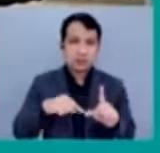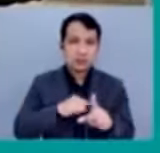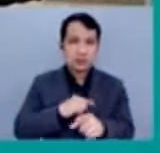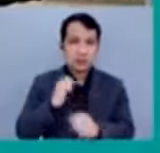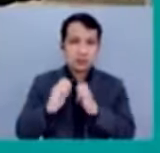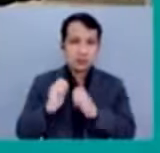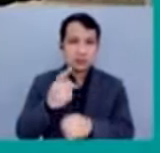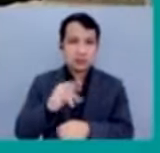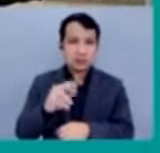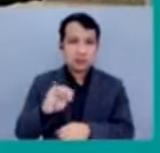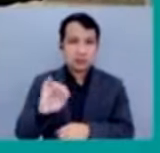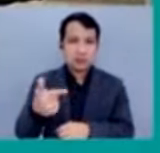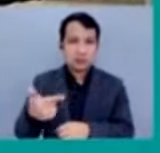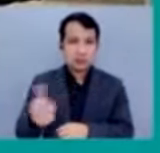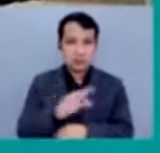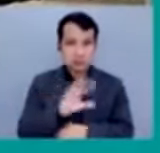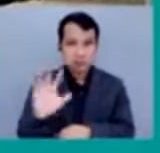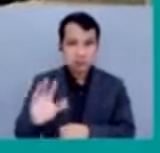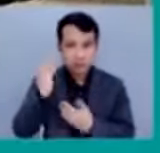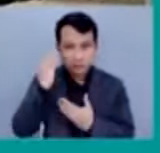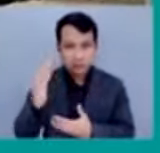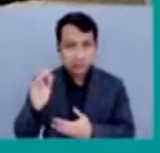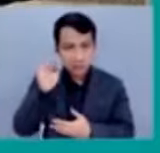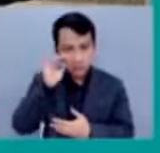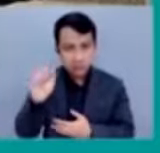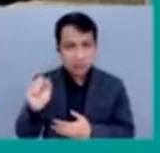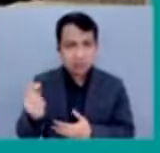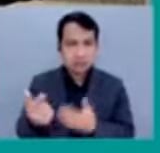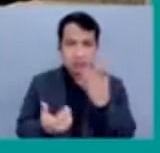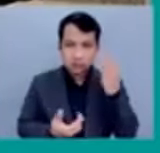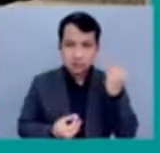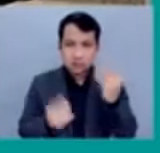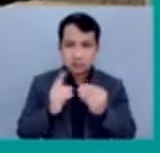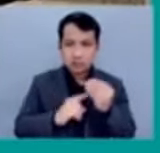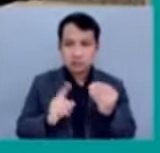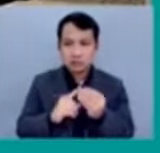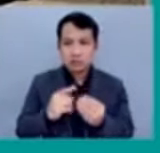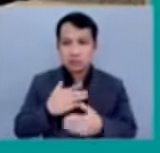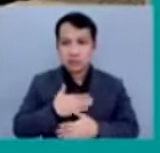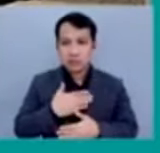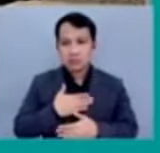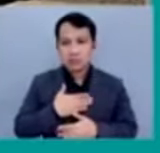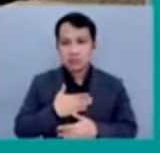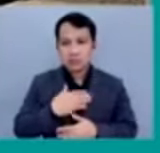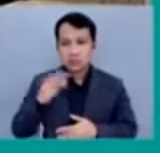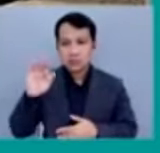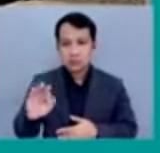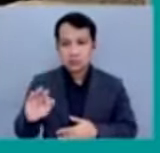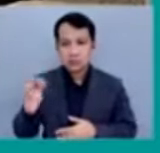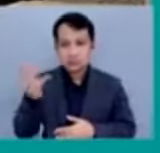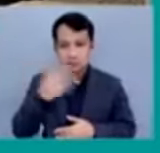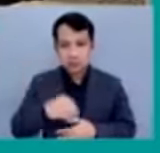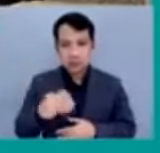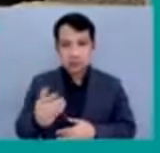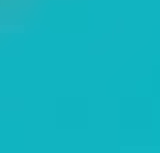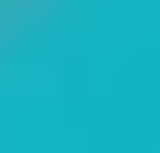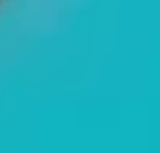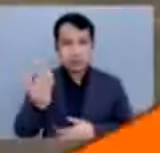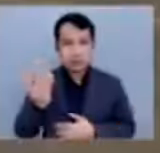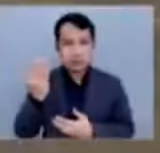nasa frontline ng balitang yan, si Ian Suyu. Ian, happy Friday, magandang umaga. Ano na ang lagay ng trapiko dyan?